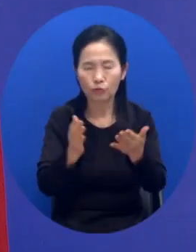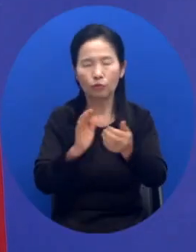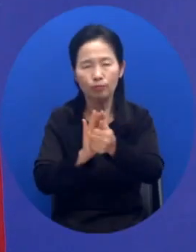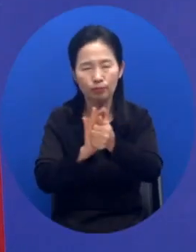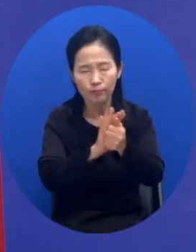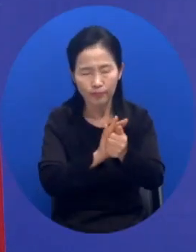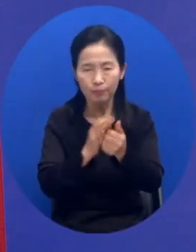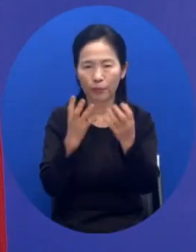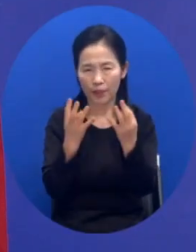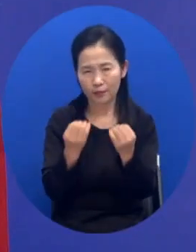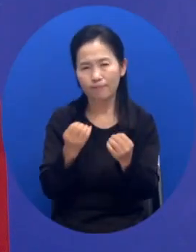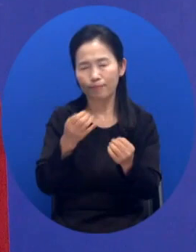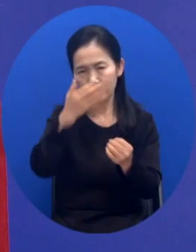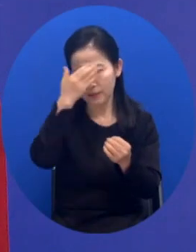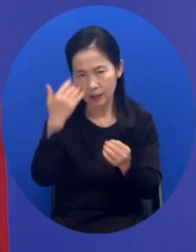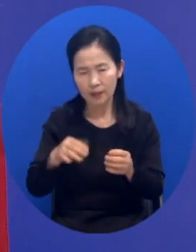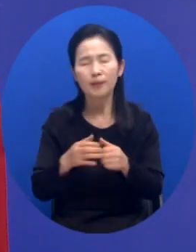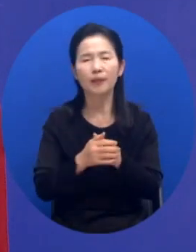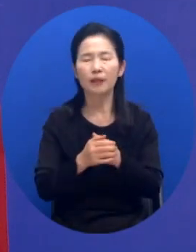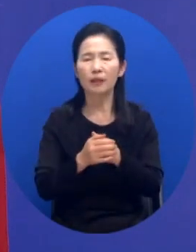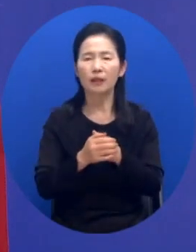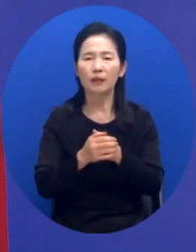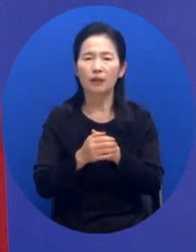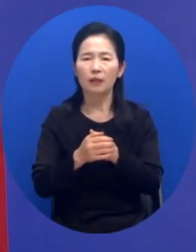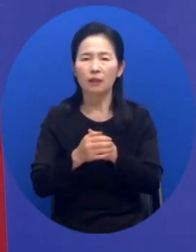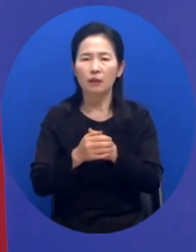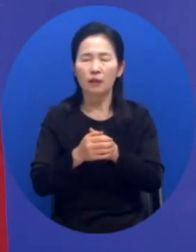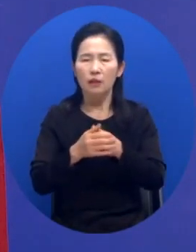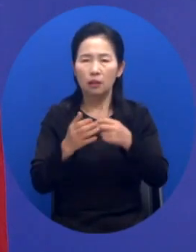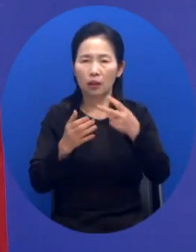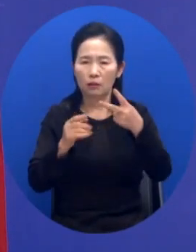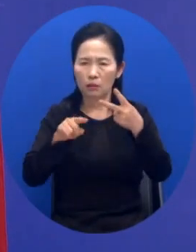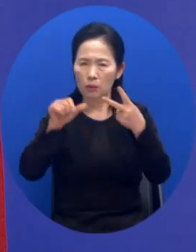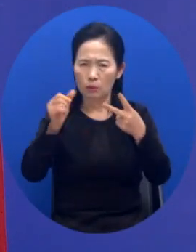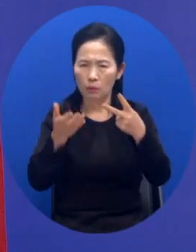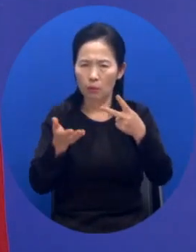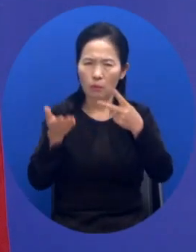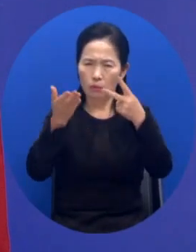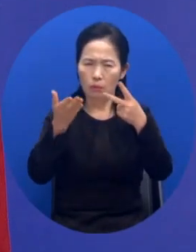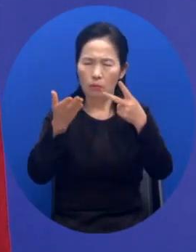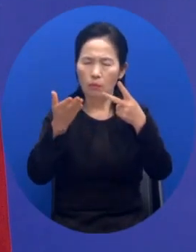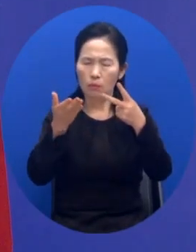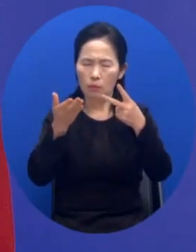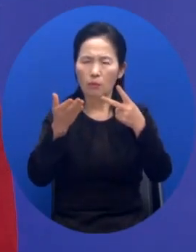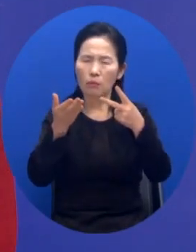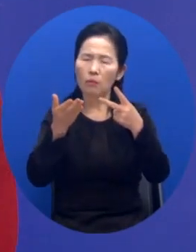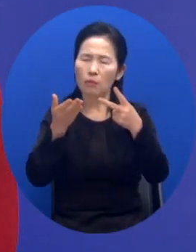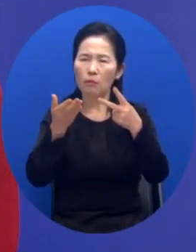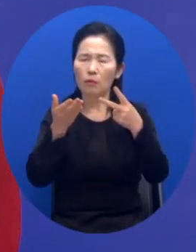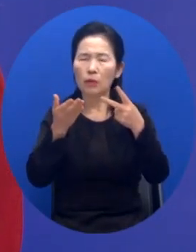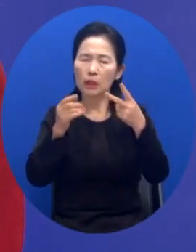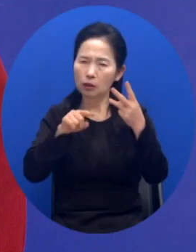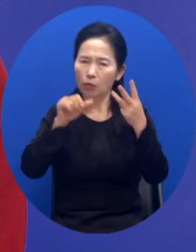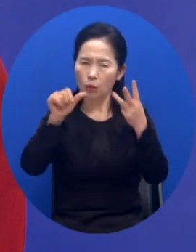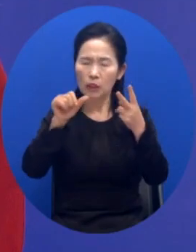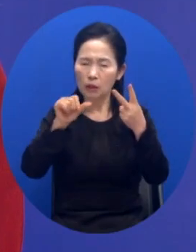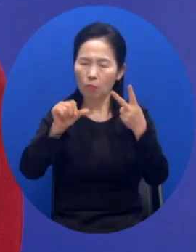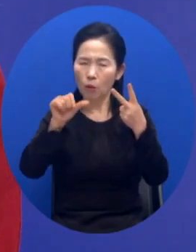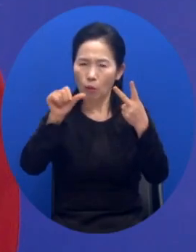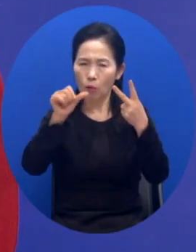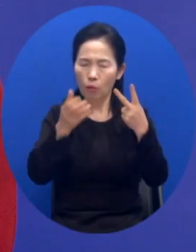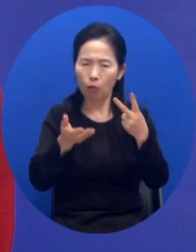앞서 말씀해주신 것처럼 사회에서 거리두기 격상 의 기로에 서 있는데 지금 2 제 2단계 인데 만약 2.5 단계로 올라간다면 어떤 변화가